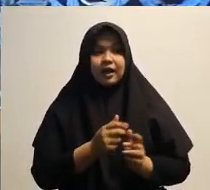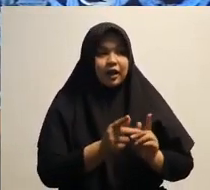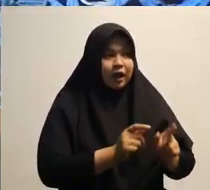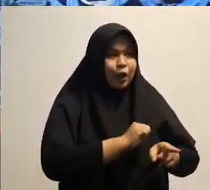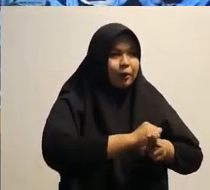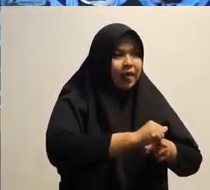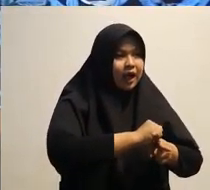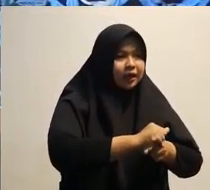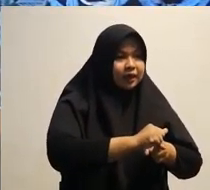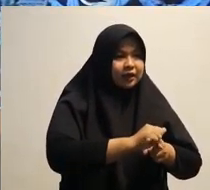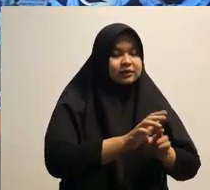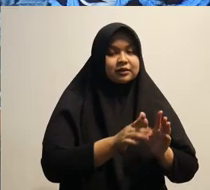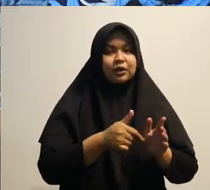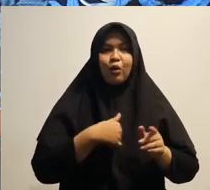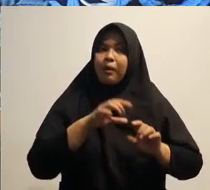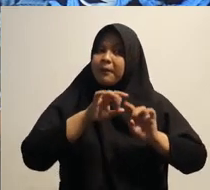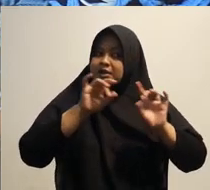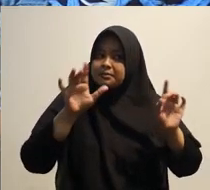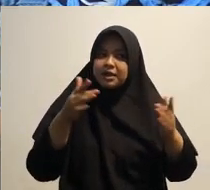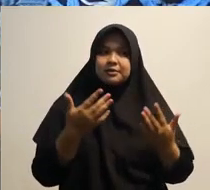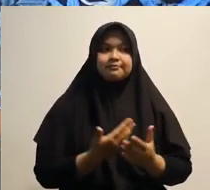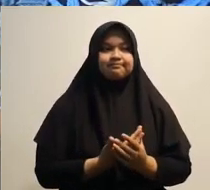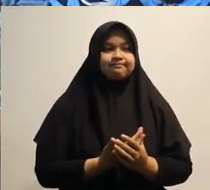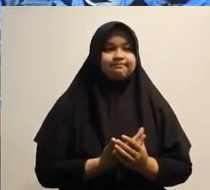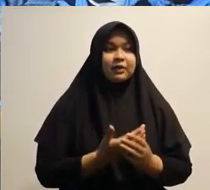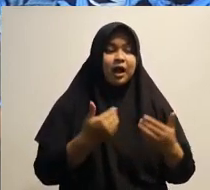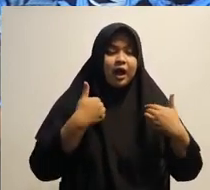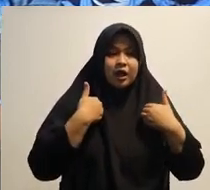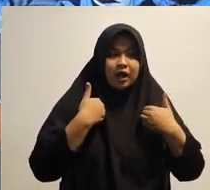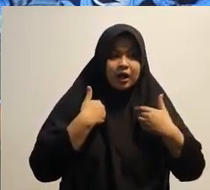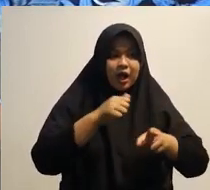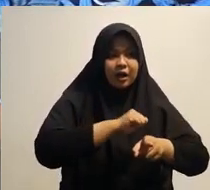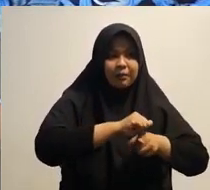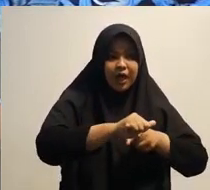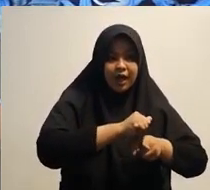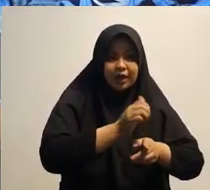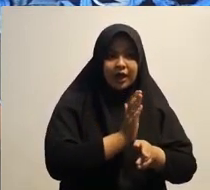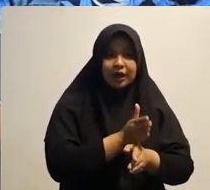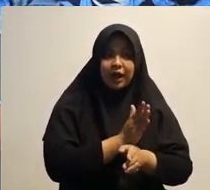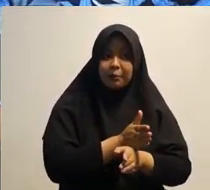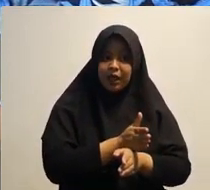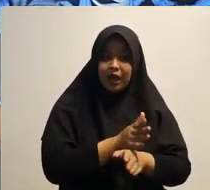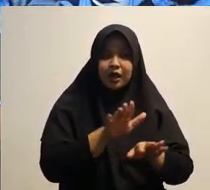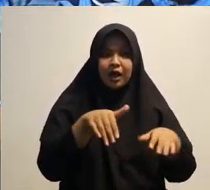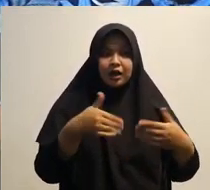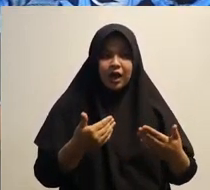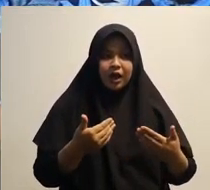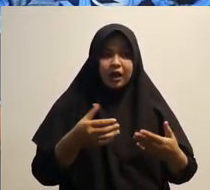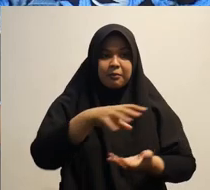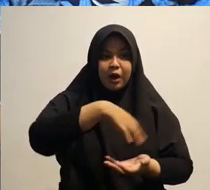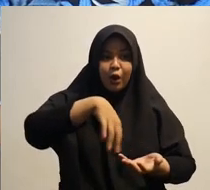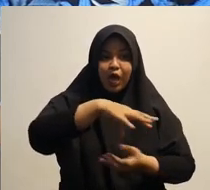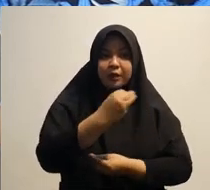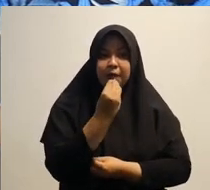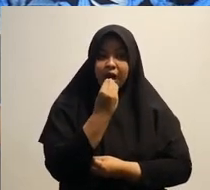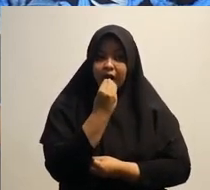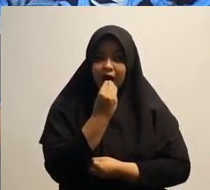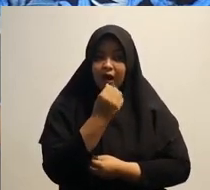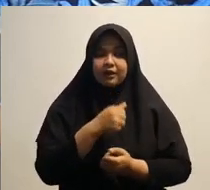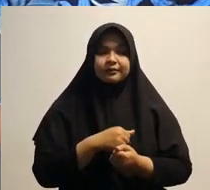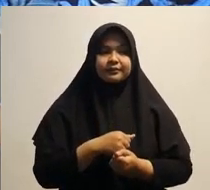apa? Terus kalau pelatihan apa aja? Macam-macam Mbak. Ada pelatihan